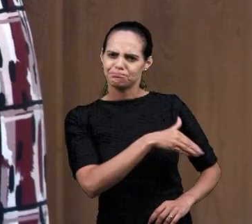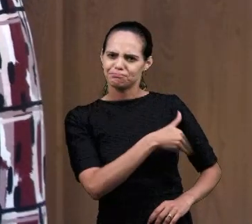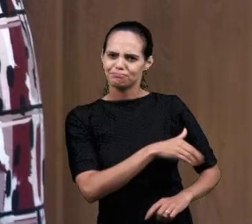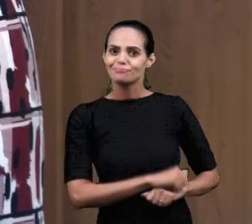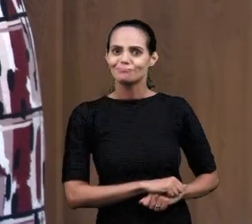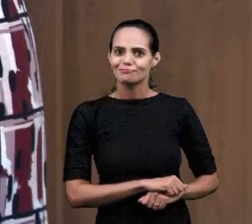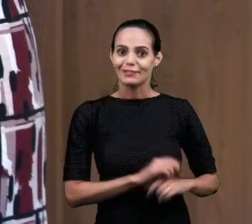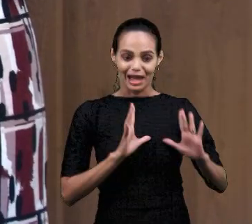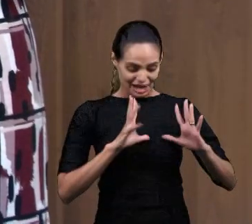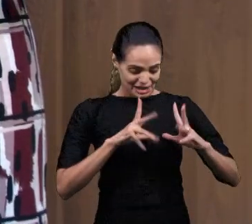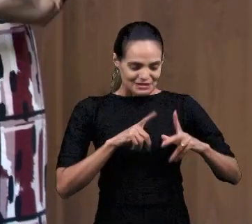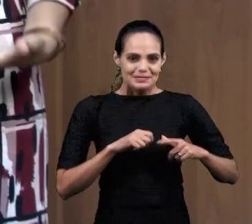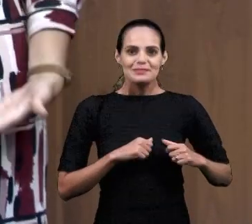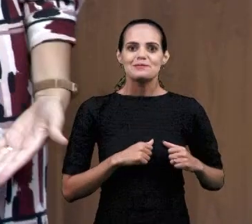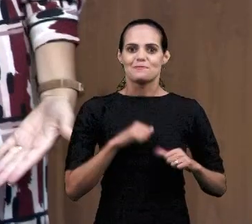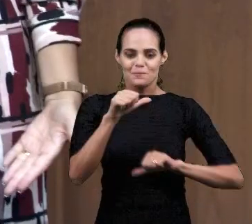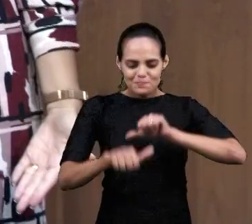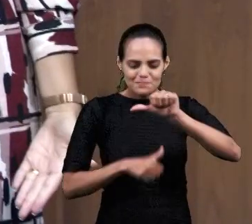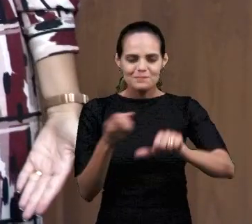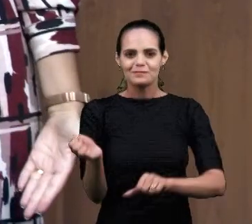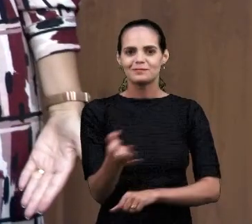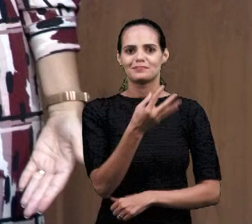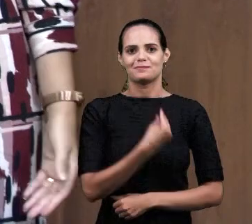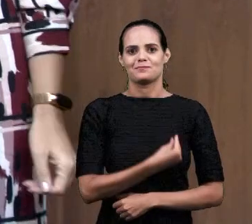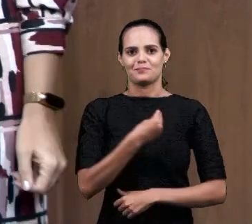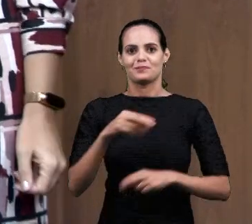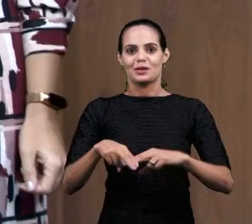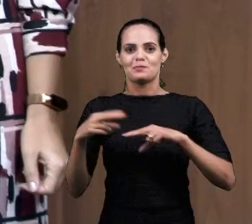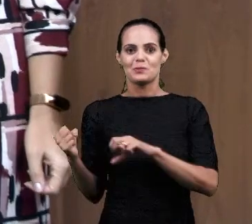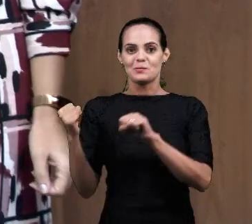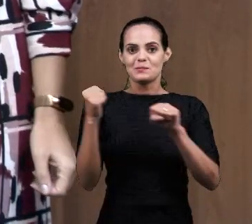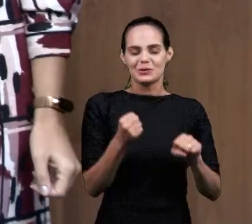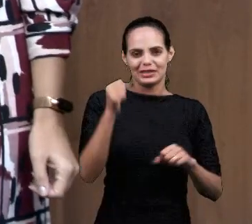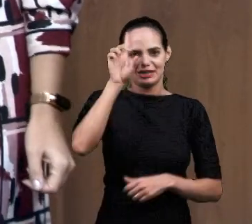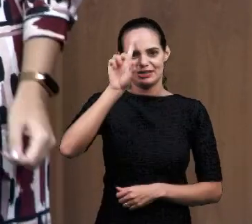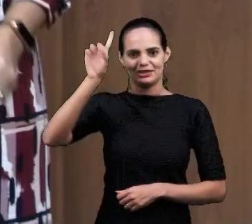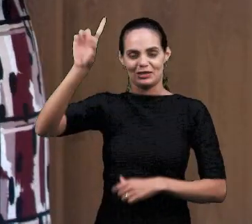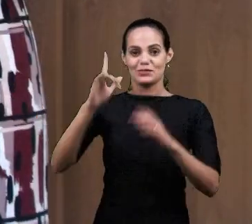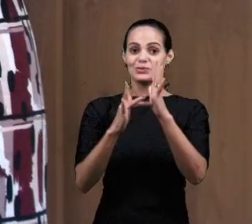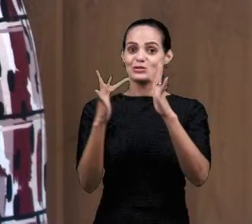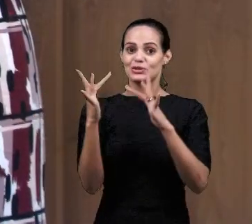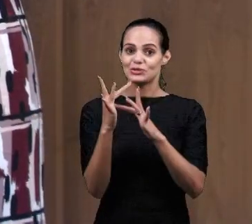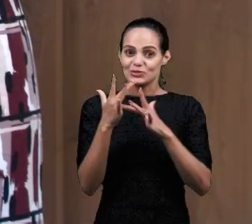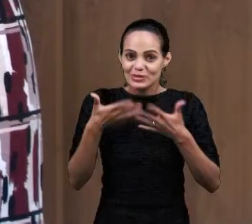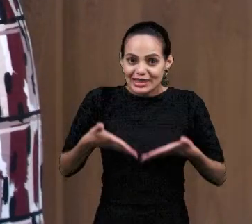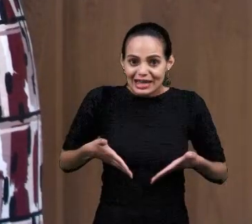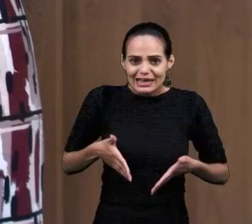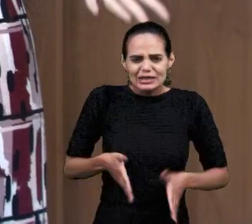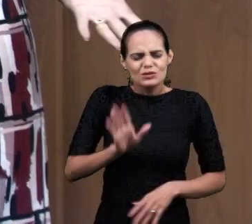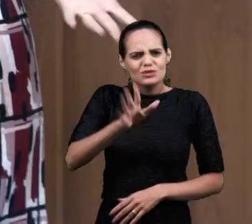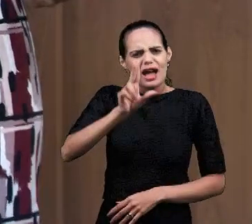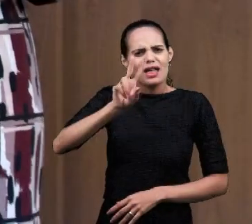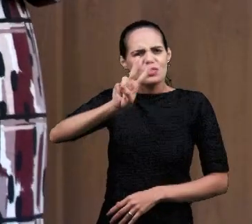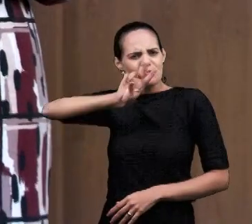sont changées par le pouvoir de Dieu. Jésus est né à plus de 2000 ans.